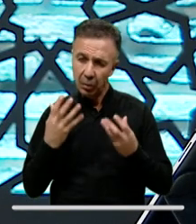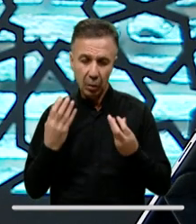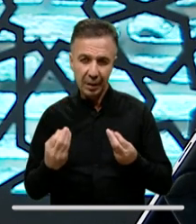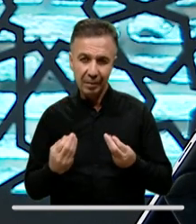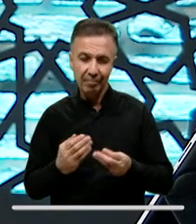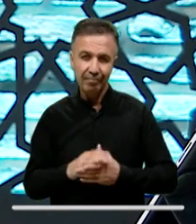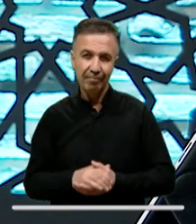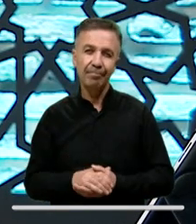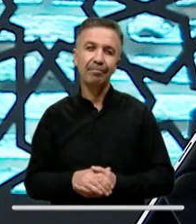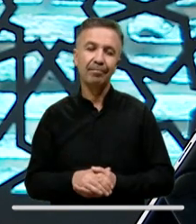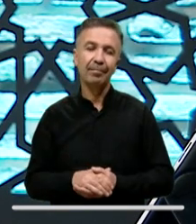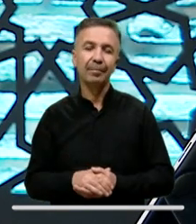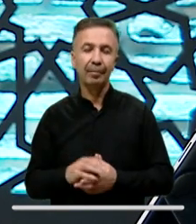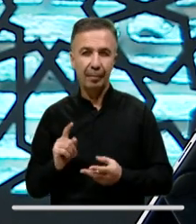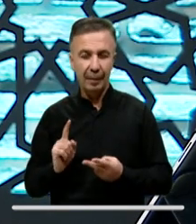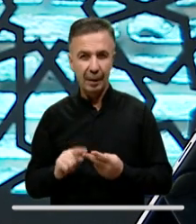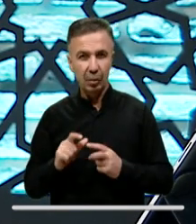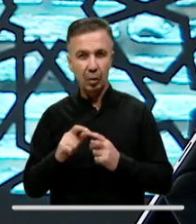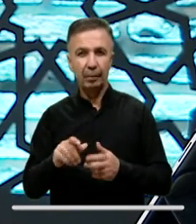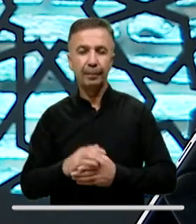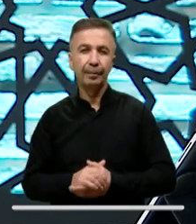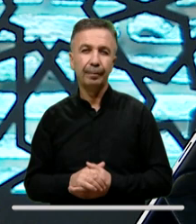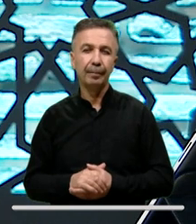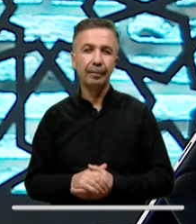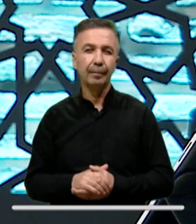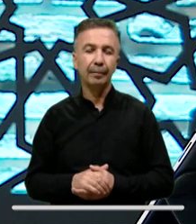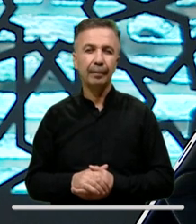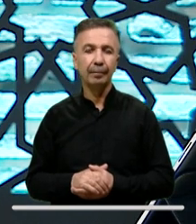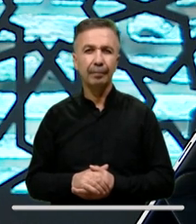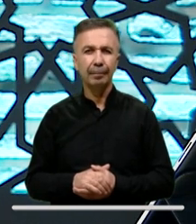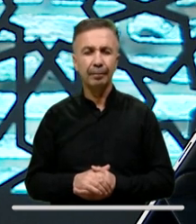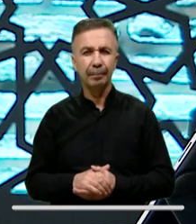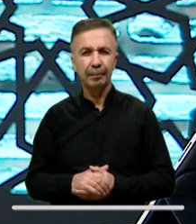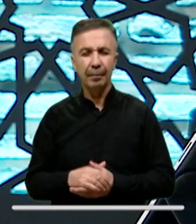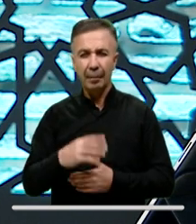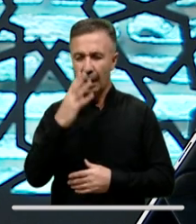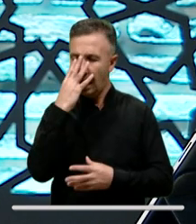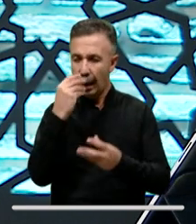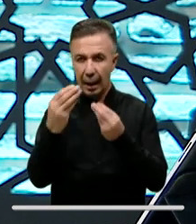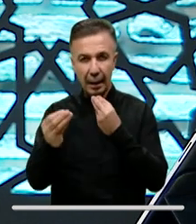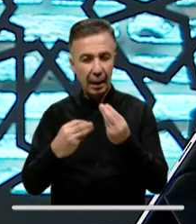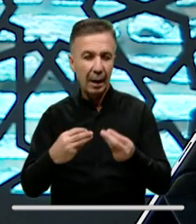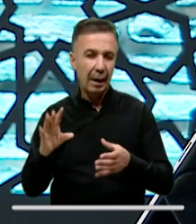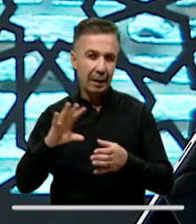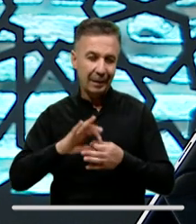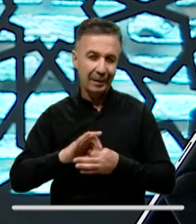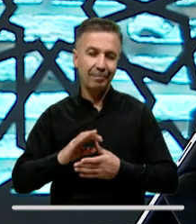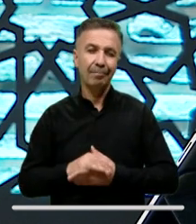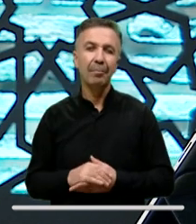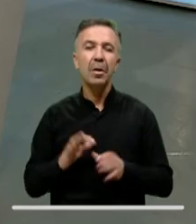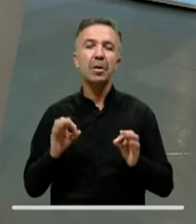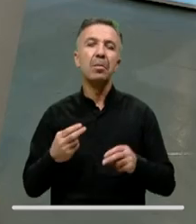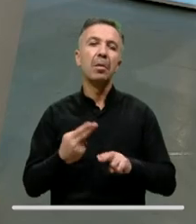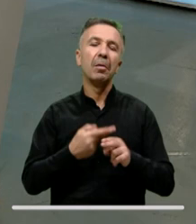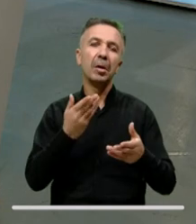Ayşe Hanım. Diğer sorunuz nedir efendim? Diğer sorum da hocam hediyelerle alakalı. Şimdi